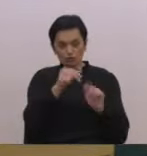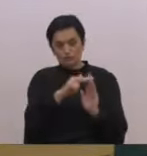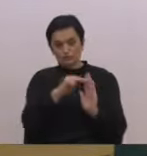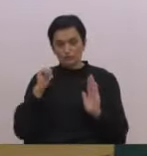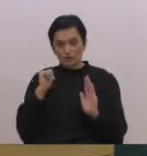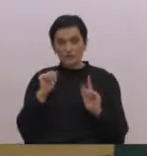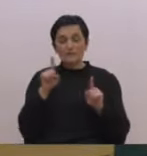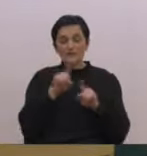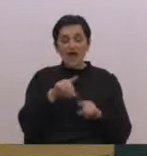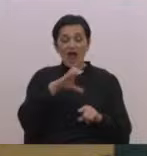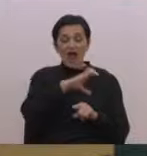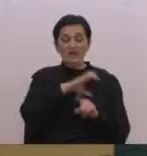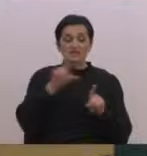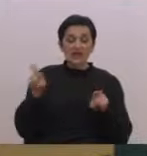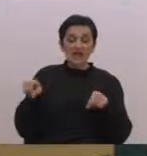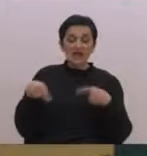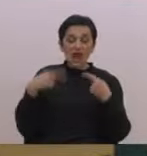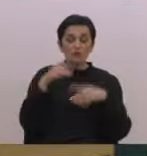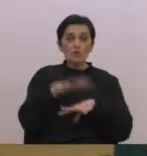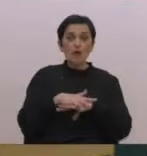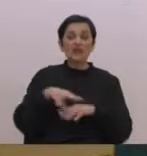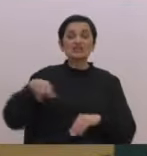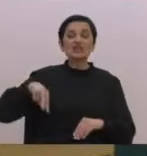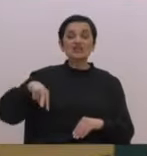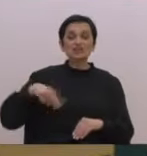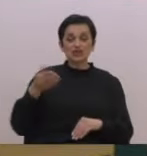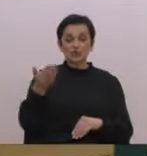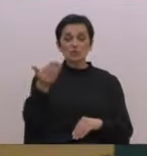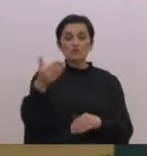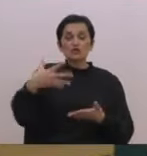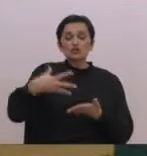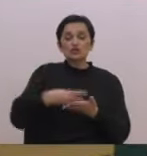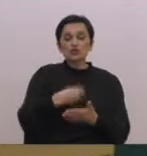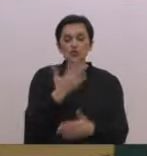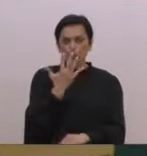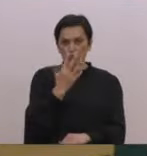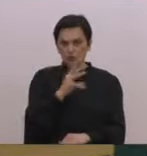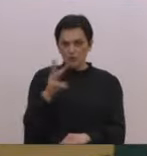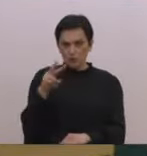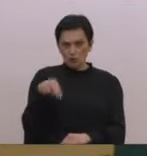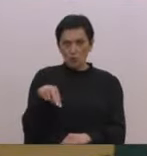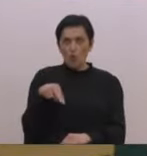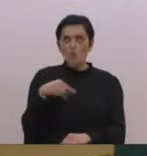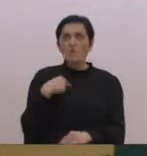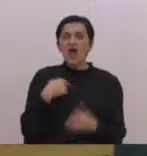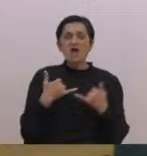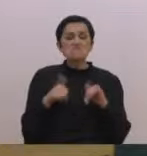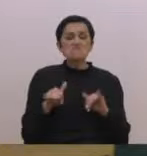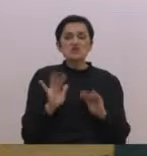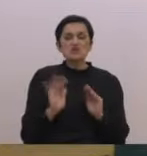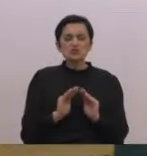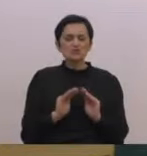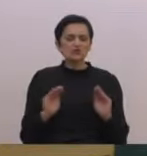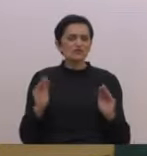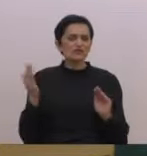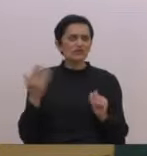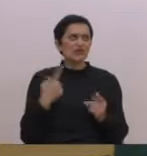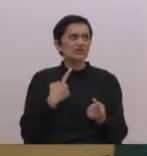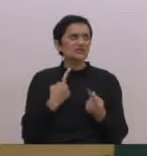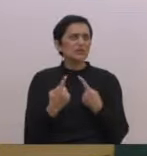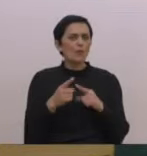ასე გამდიდრებული ბანკის დირექტორი გახდა და მისი შემოსავალი არის 5 მილიონი ლარი. Კი არ მიკვირს ისე მშვიდად საუბრობთ,